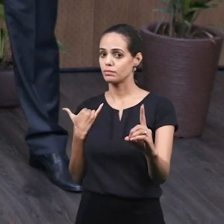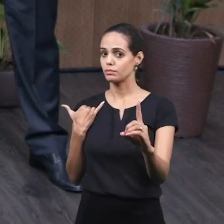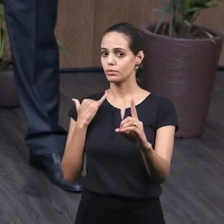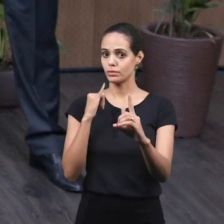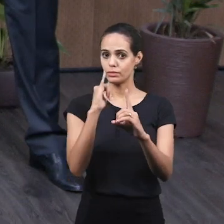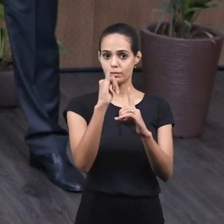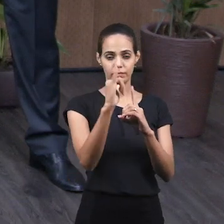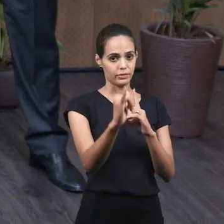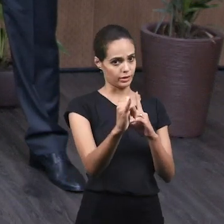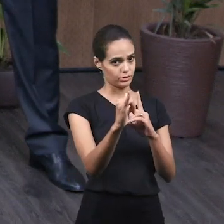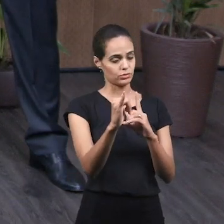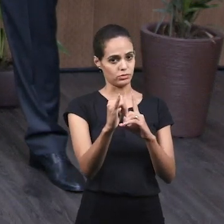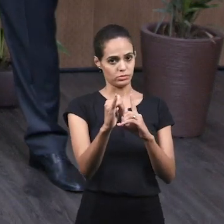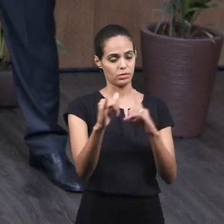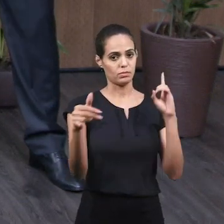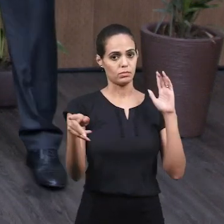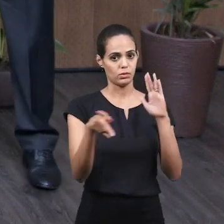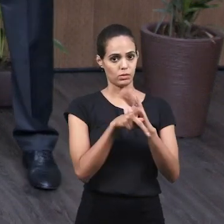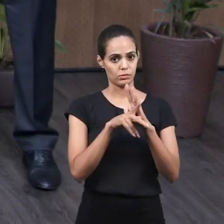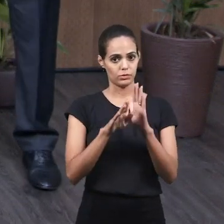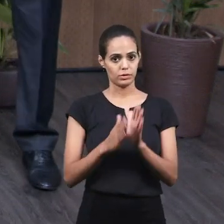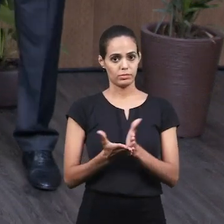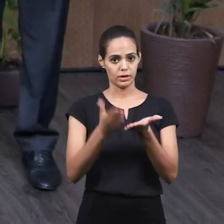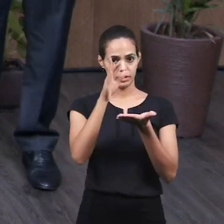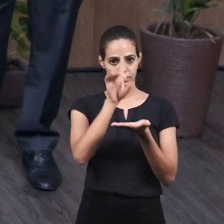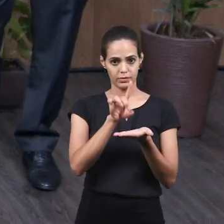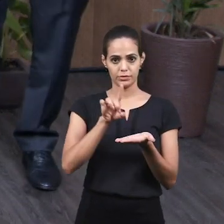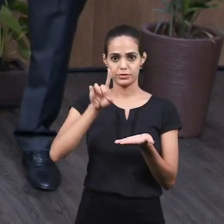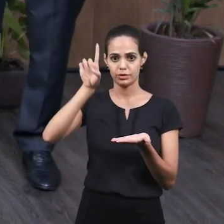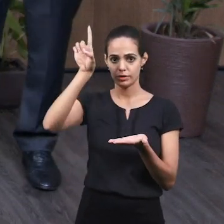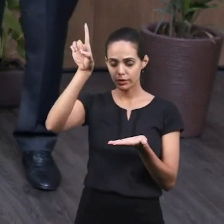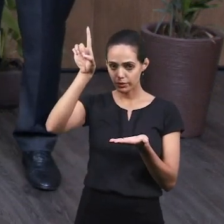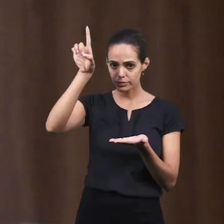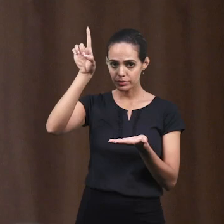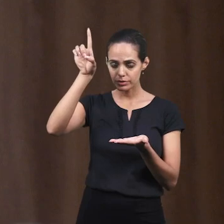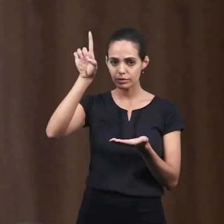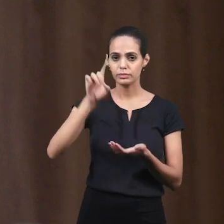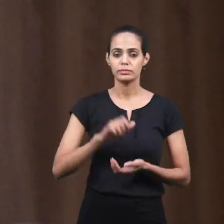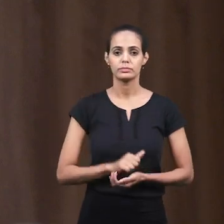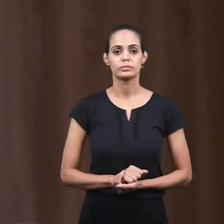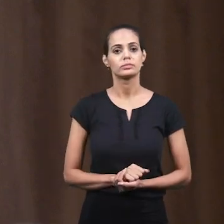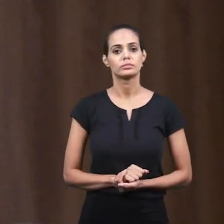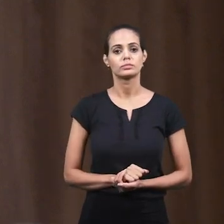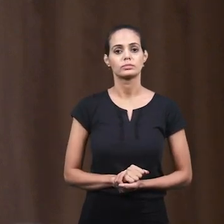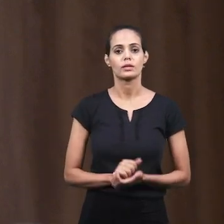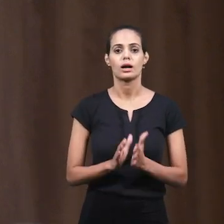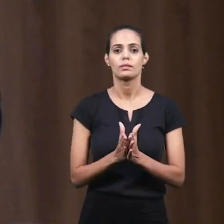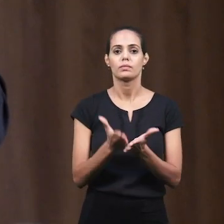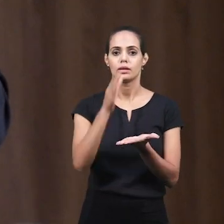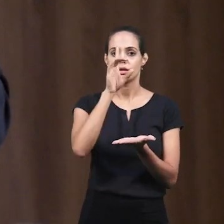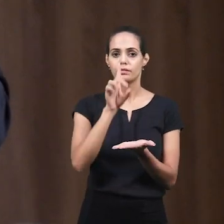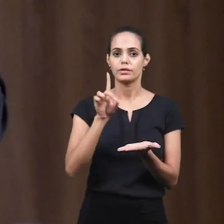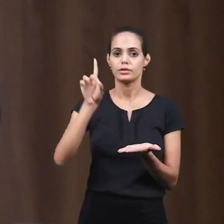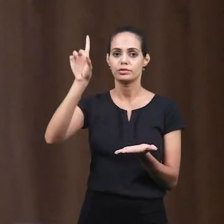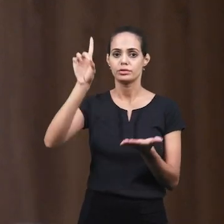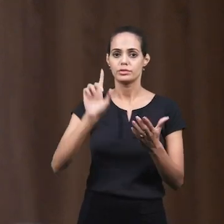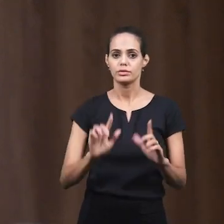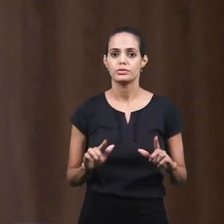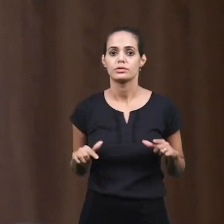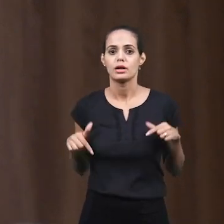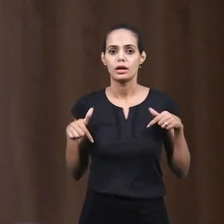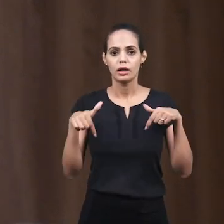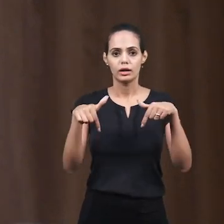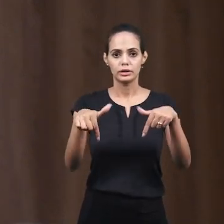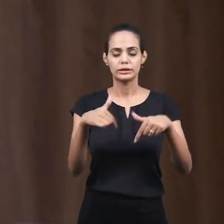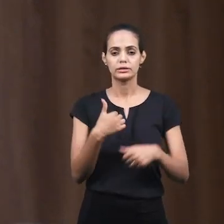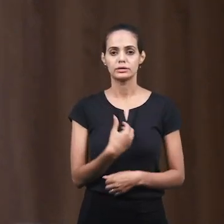la parole de Dieu, afin que elle, la Bible, la parole, elle puisse agir dans la vie,